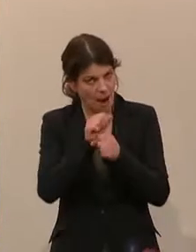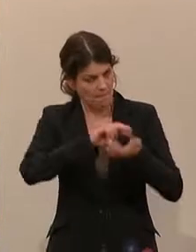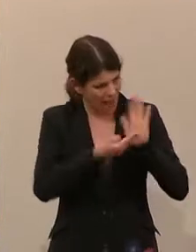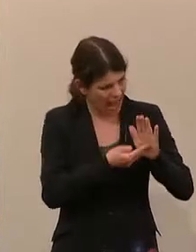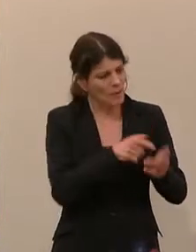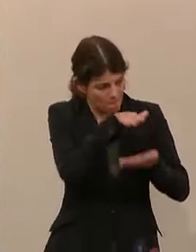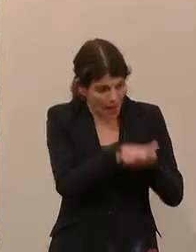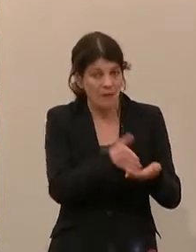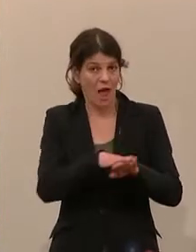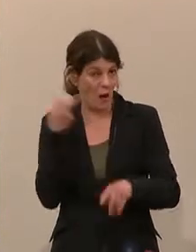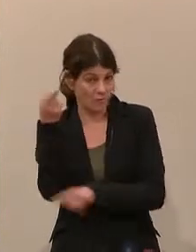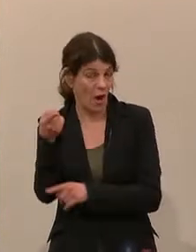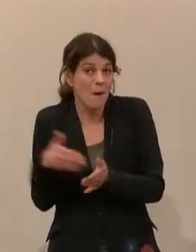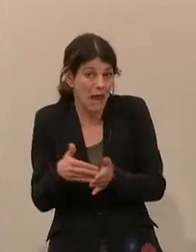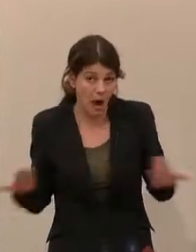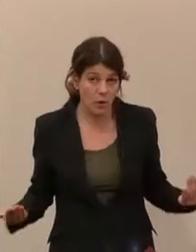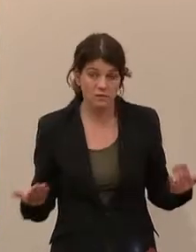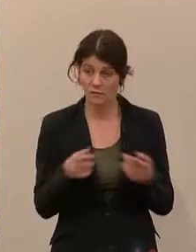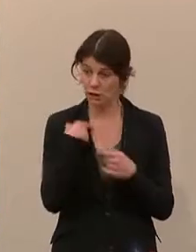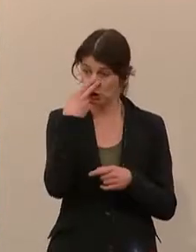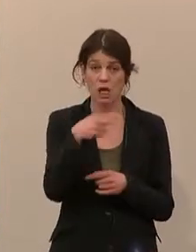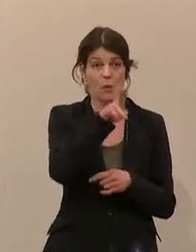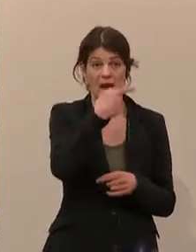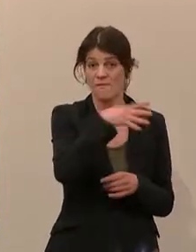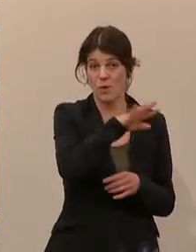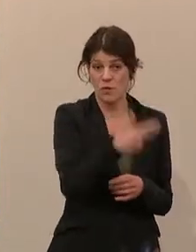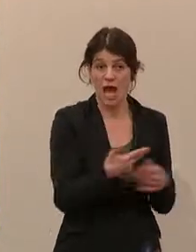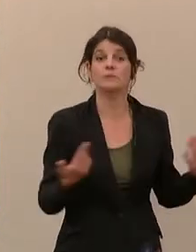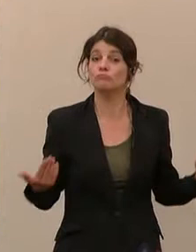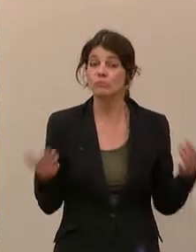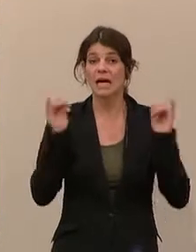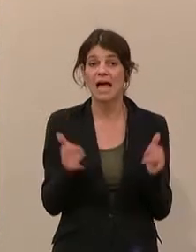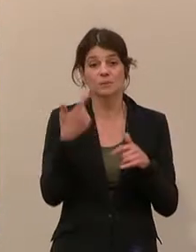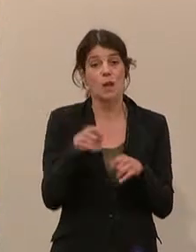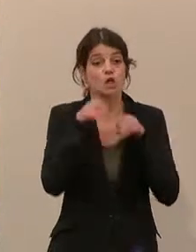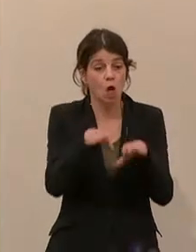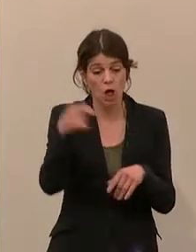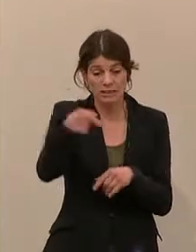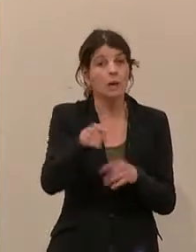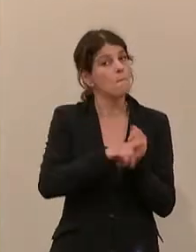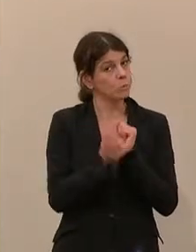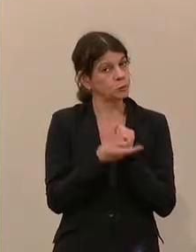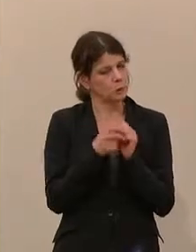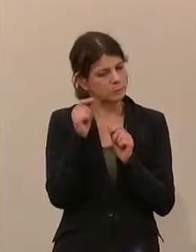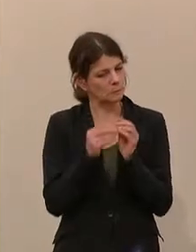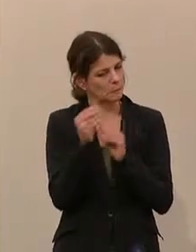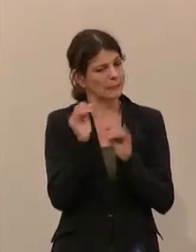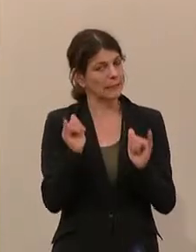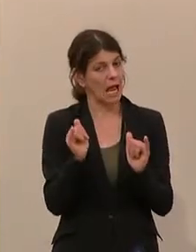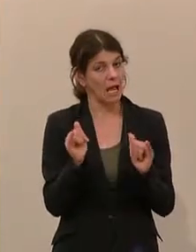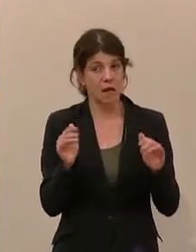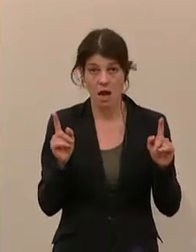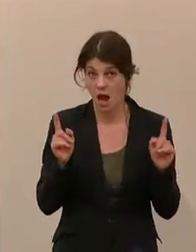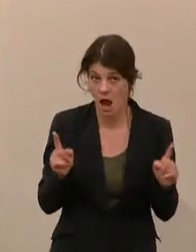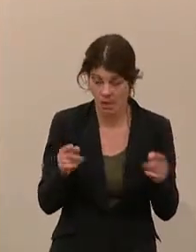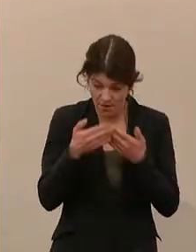Nachhaltigkeit gebaut sind. Und ein Blick in die UG 34 zeigt, dass zwar 2019 das Budget noch leicht steigt, dass es aber